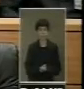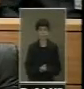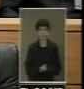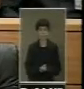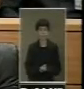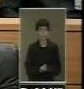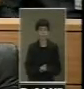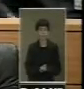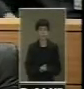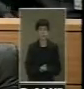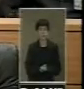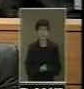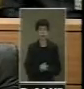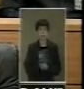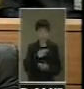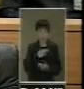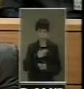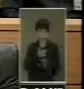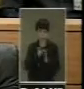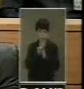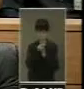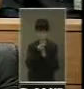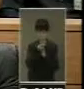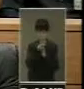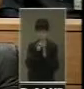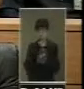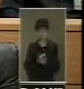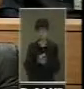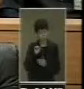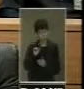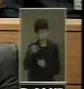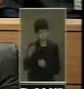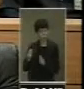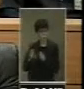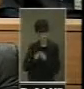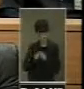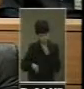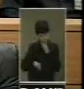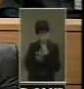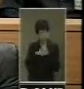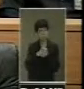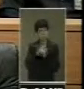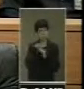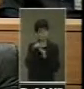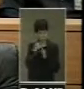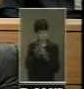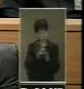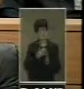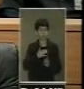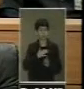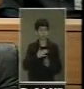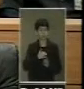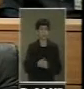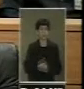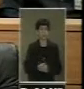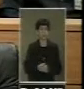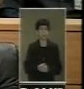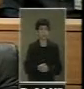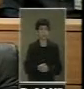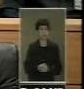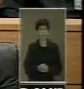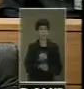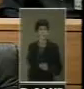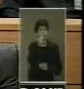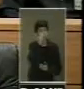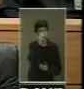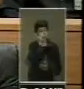แล้วก็ผมได้20นาทีแล้วก็ขอท่านสสอนุดิษฐ์ไว้อีก10นาทีครับท่านครับเพ